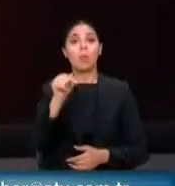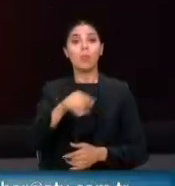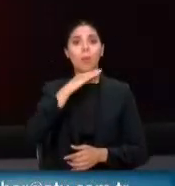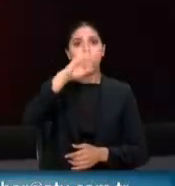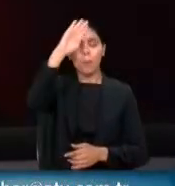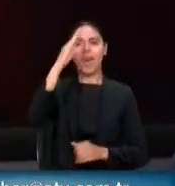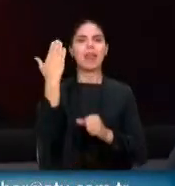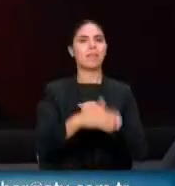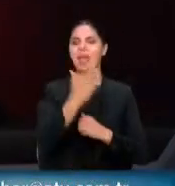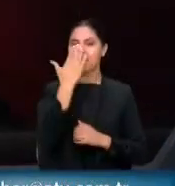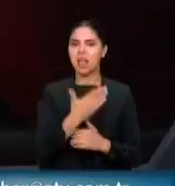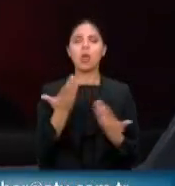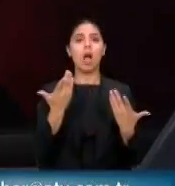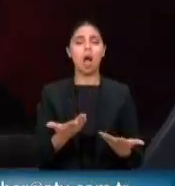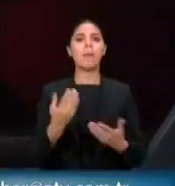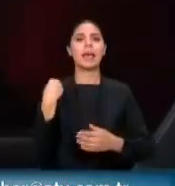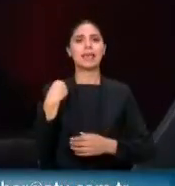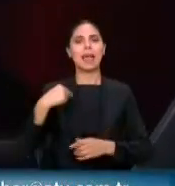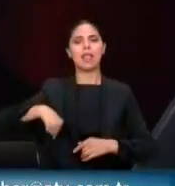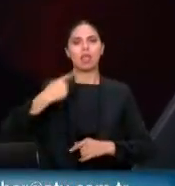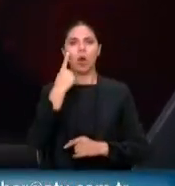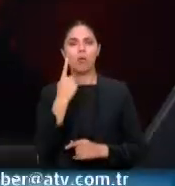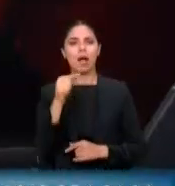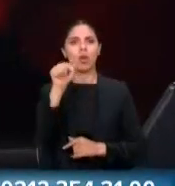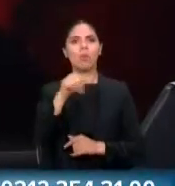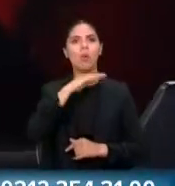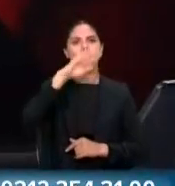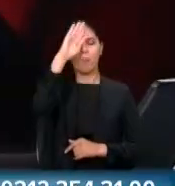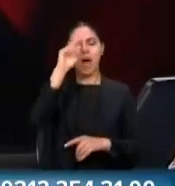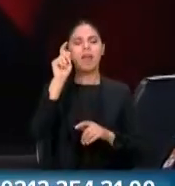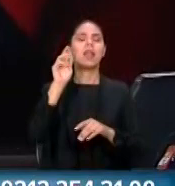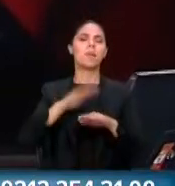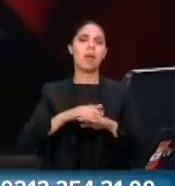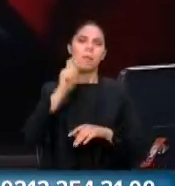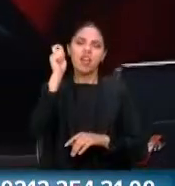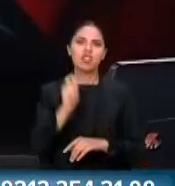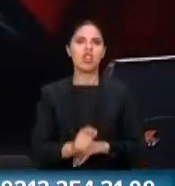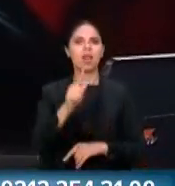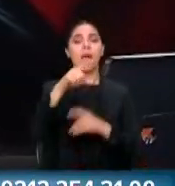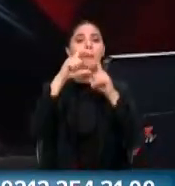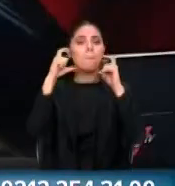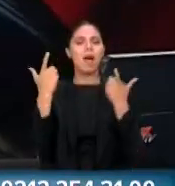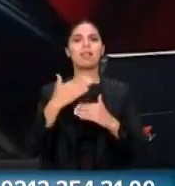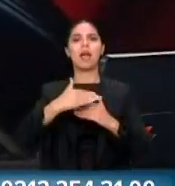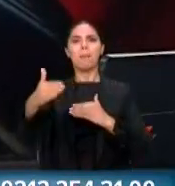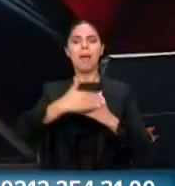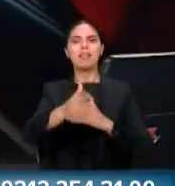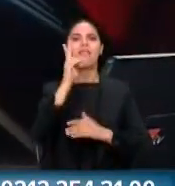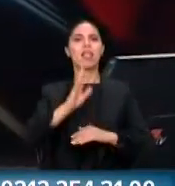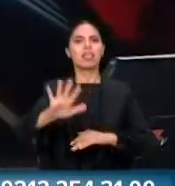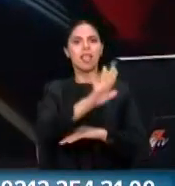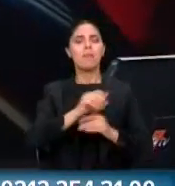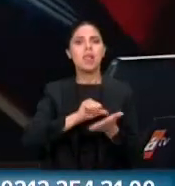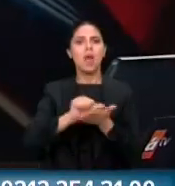Bu bayramsa kısıtlama yok ama yeni normallere göre bu bayramı geçirmemiz şart. Maskeye, mesafeye,